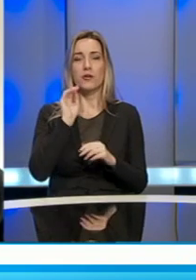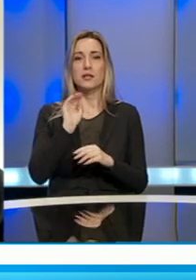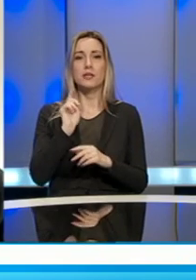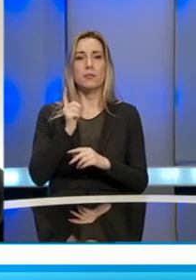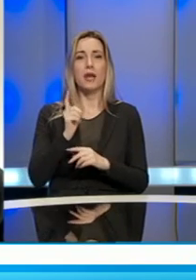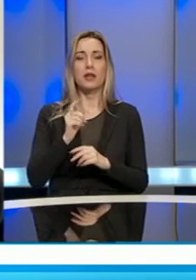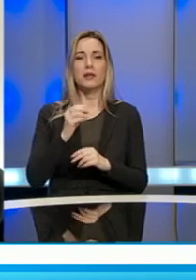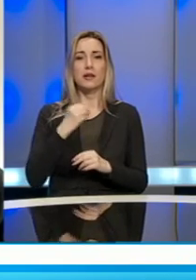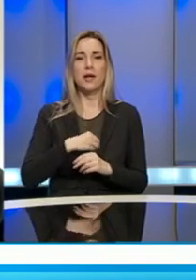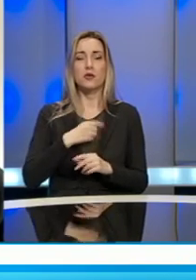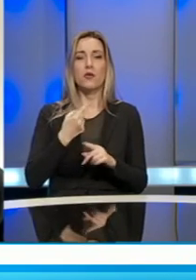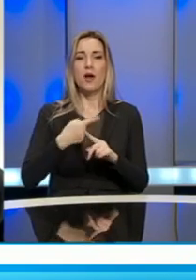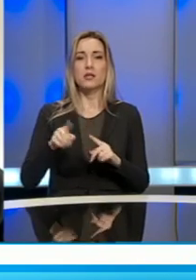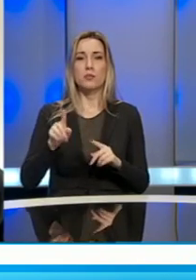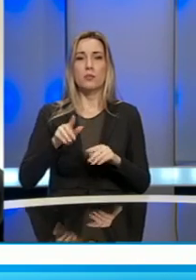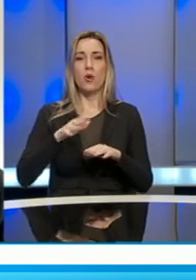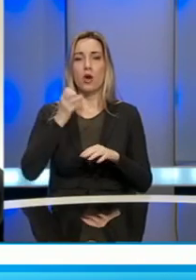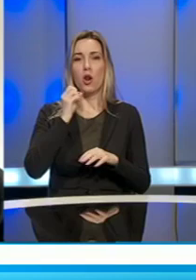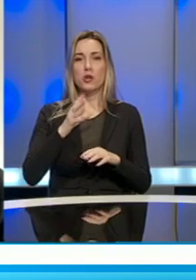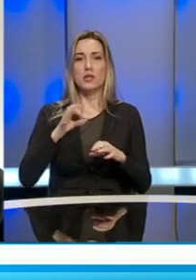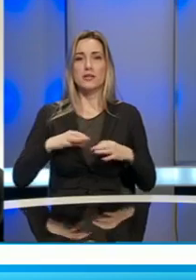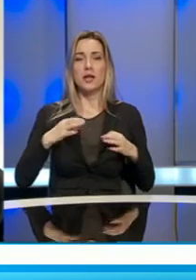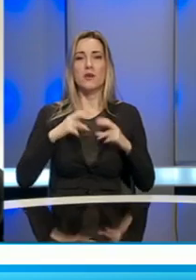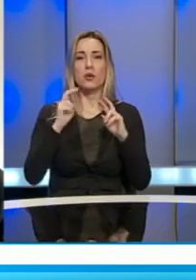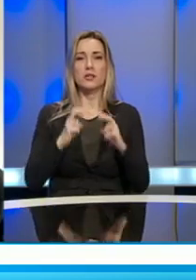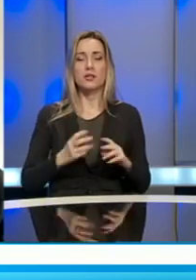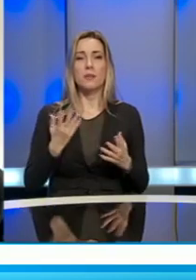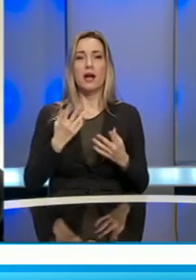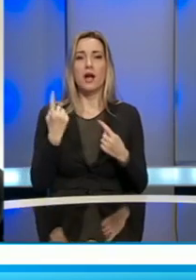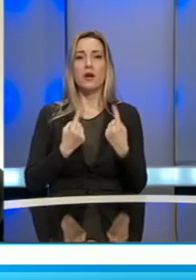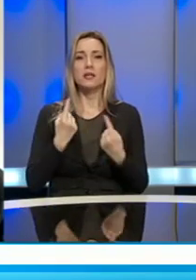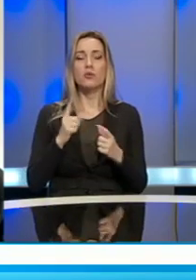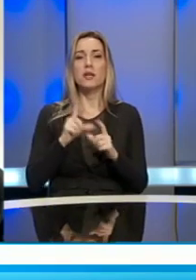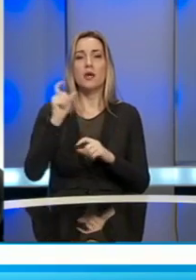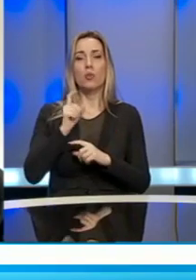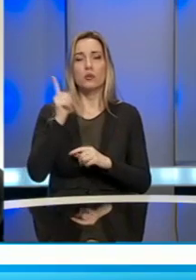zbog loše razvijenih zdravstvenih sistema. Kakva je situacija u Turskoj?